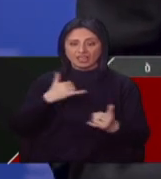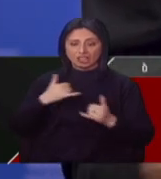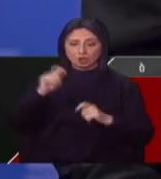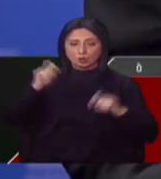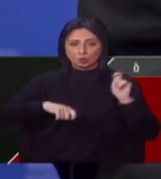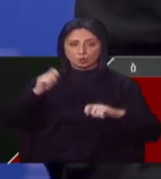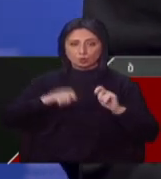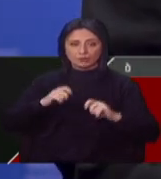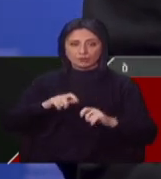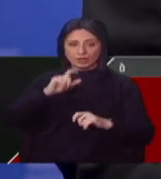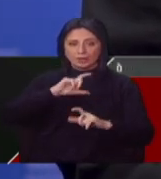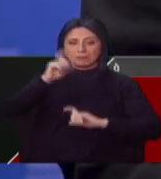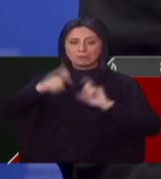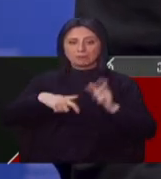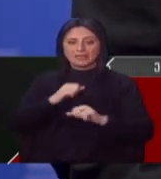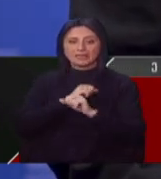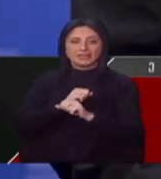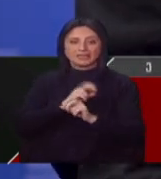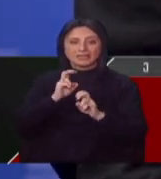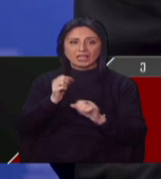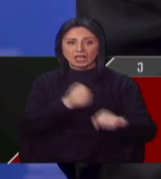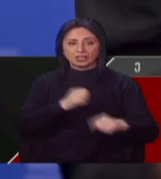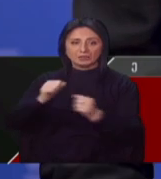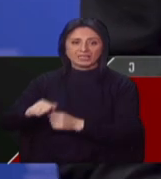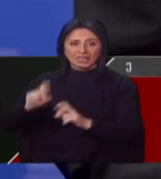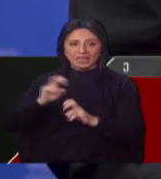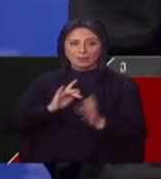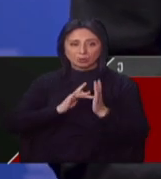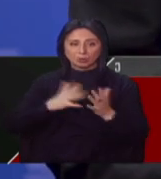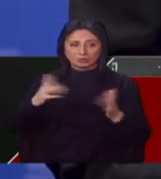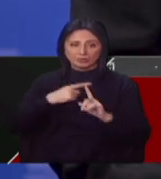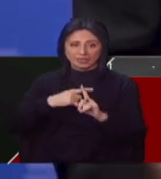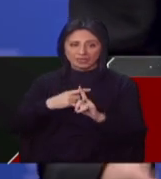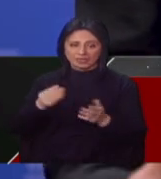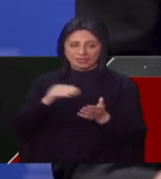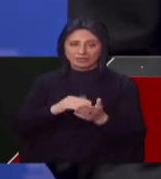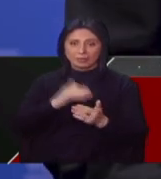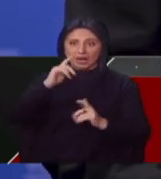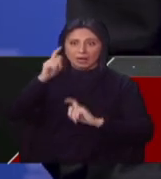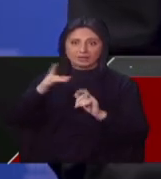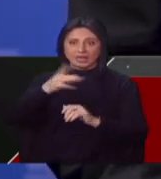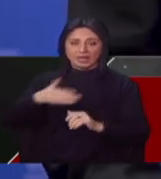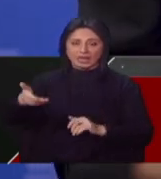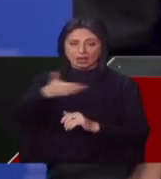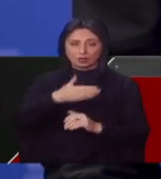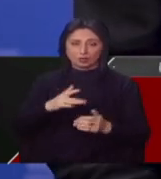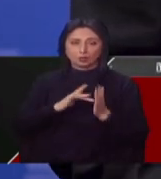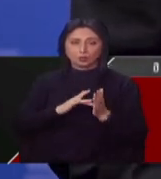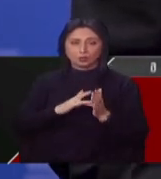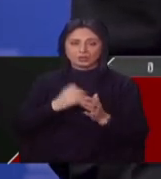და უშუალოდ საბჭოთა სათხილამურო კურორტებს სტუმრობს კიდე უფრო მეტი ტურისტი რაც რა თქმა უნდა დადებითად ისახება მაღალმთიან